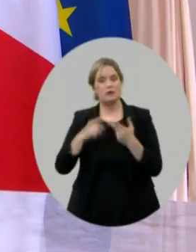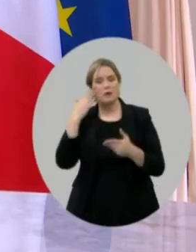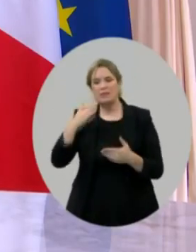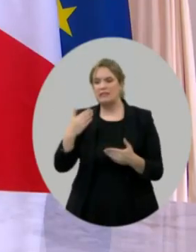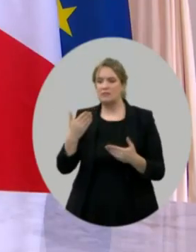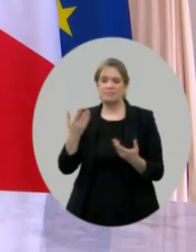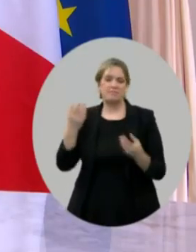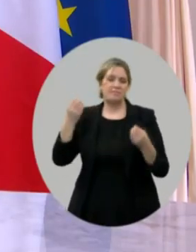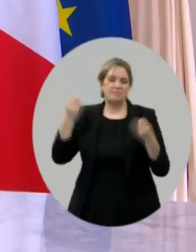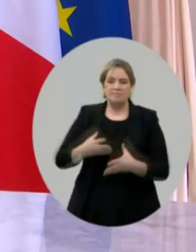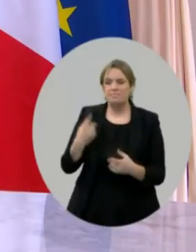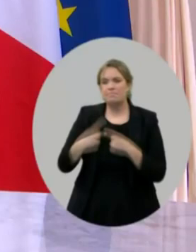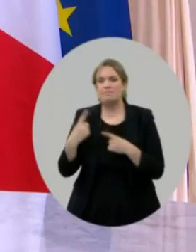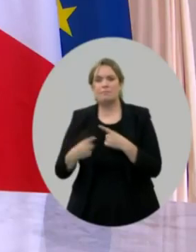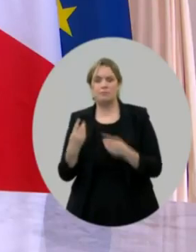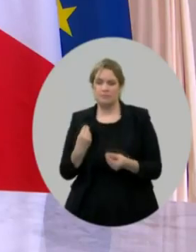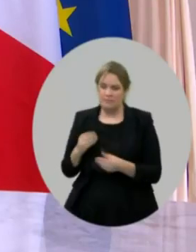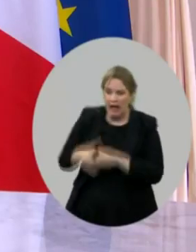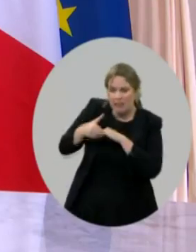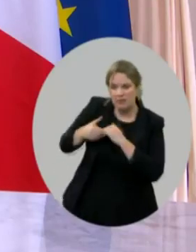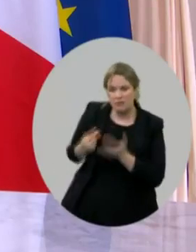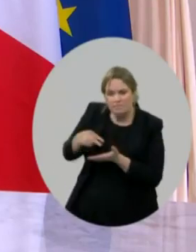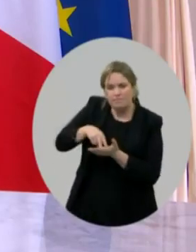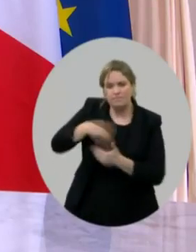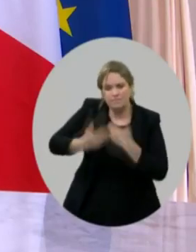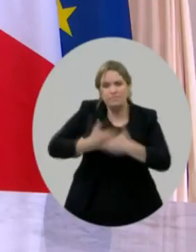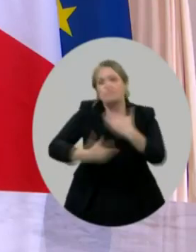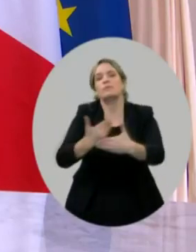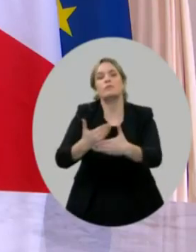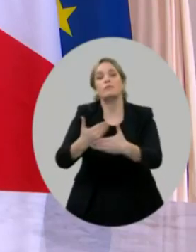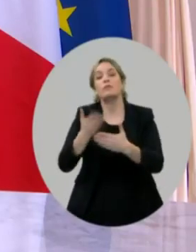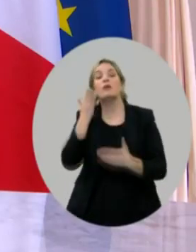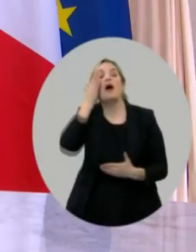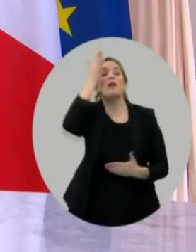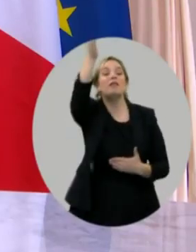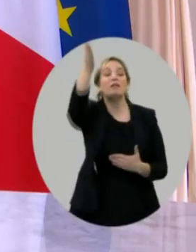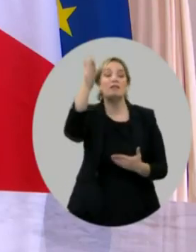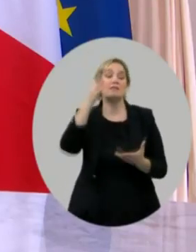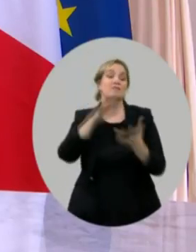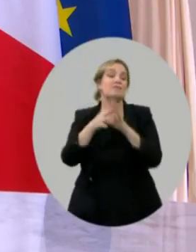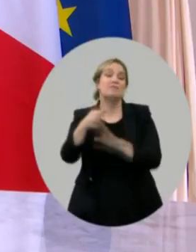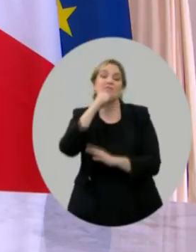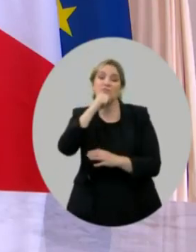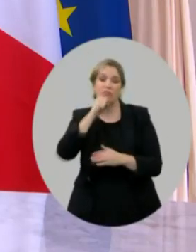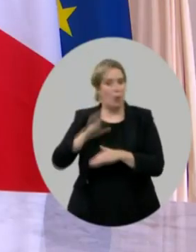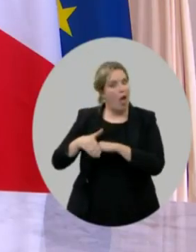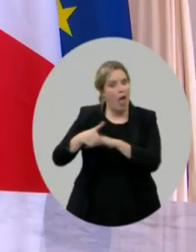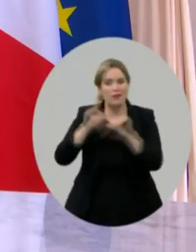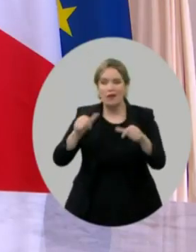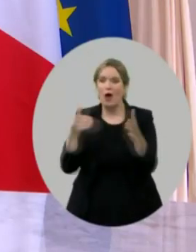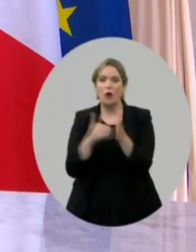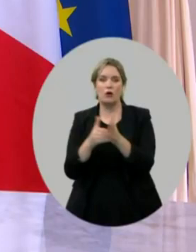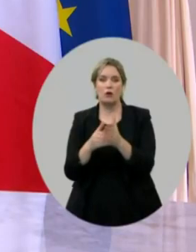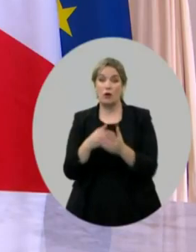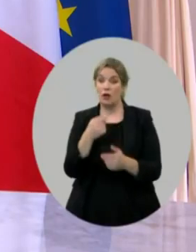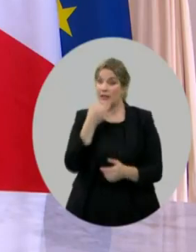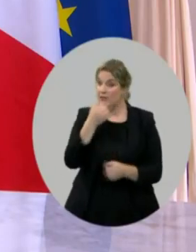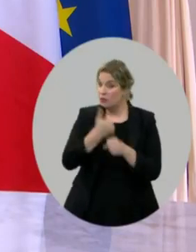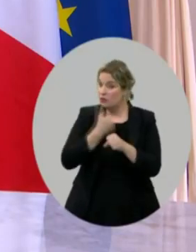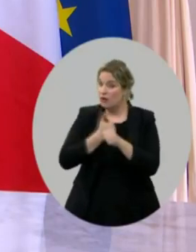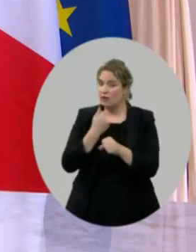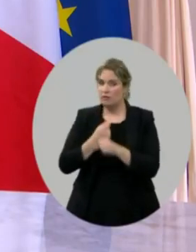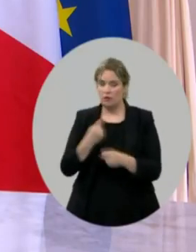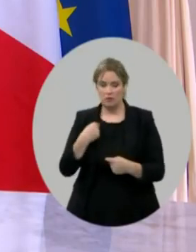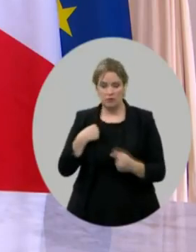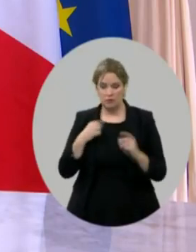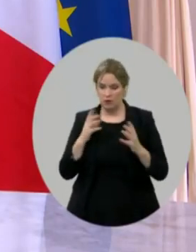tombez, vous aide à vous relever, qui vous aidera dans vos vieux jours. Et dites-vous à chaque instant que vous avez quelque chose